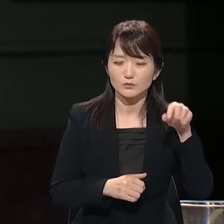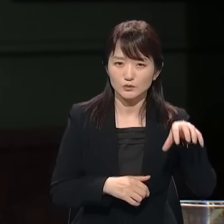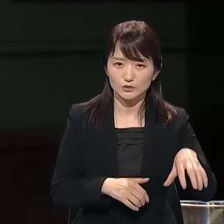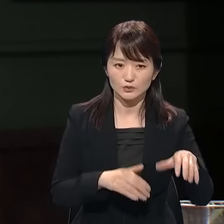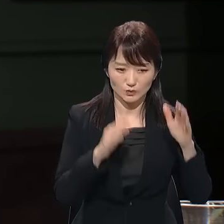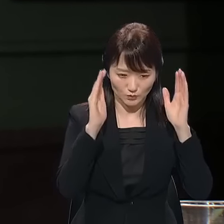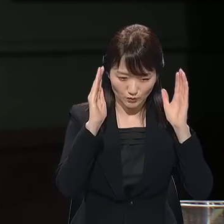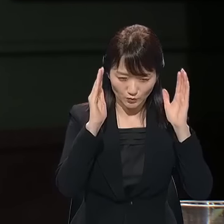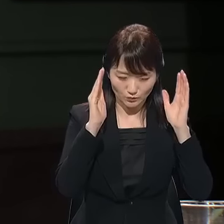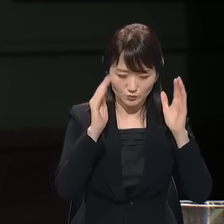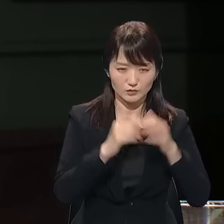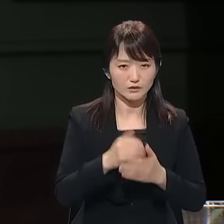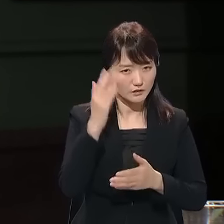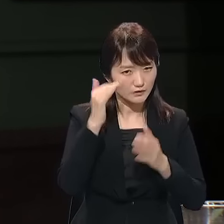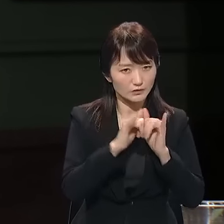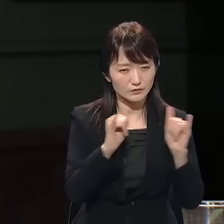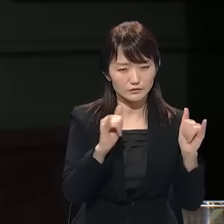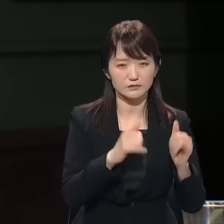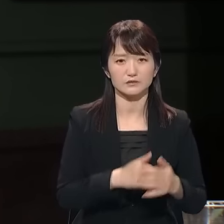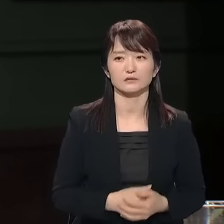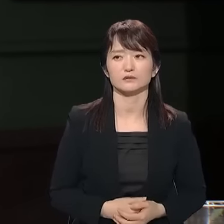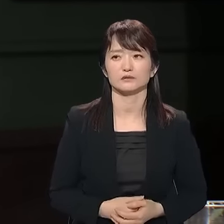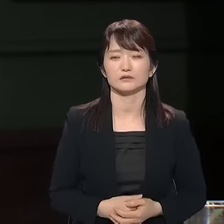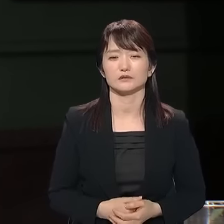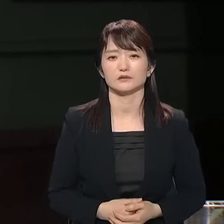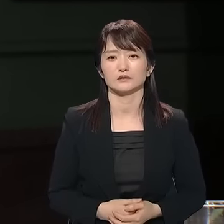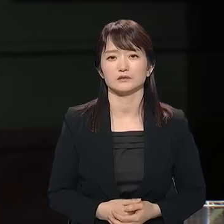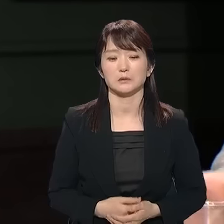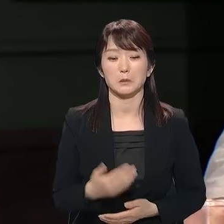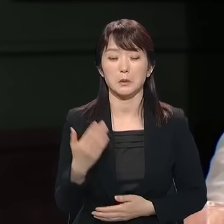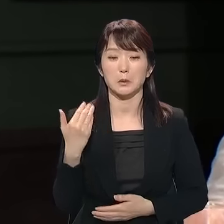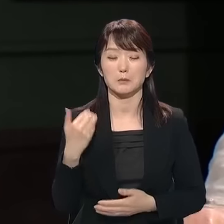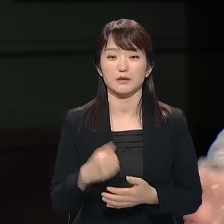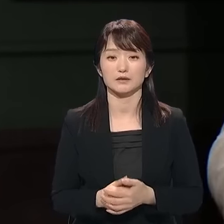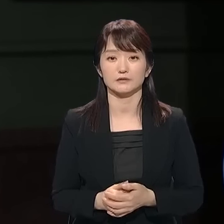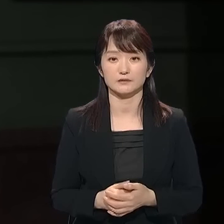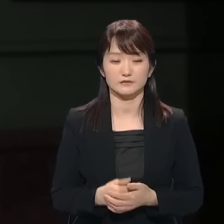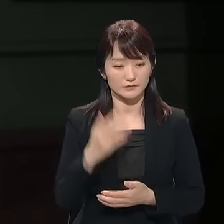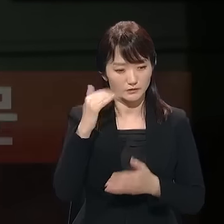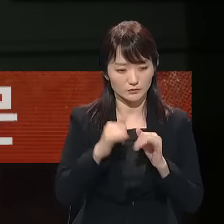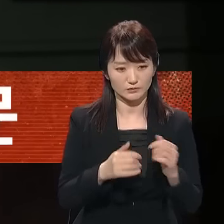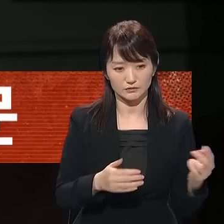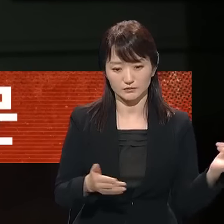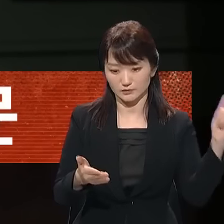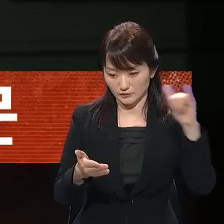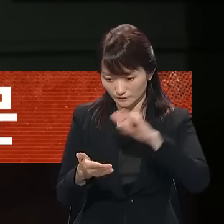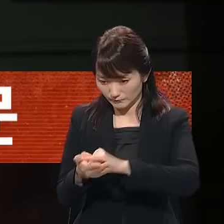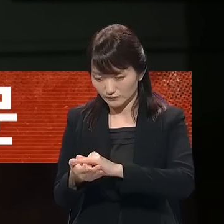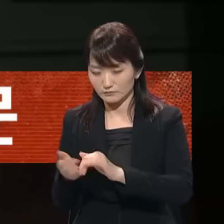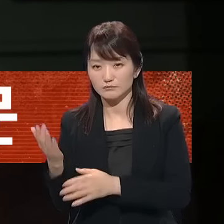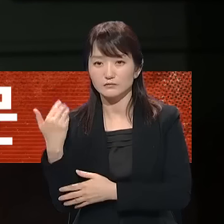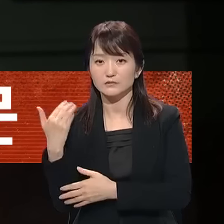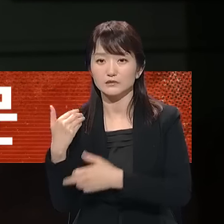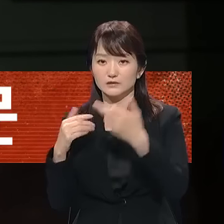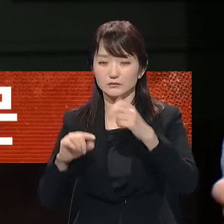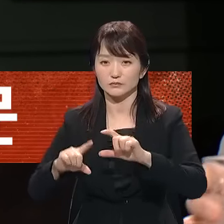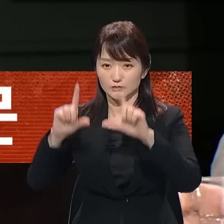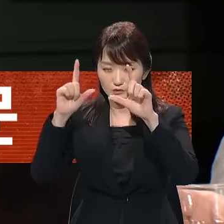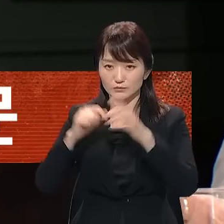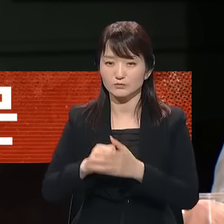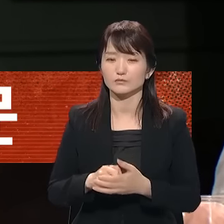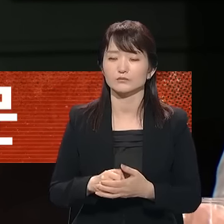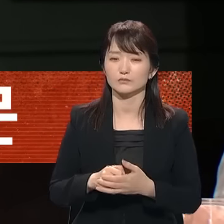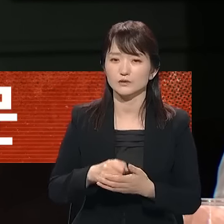전에 친한 일본인 친구들 두 명이 한국으로 여행을 왔다고 합니다. 그리고 지난 17일에는 명동에도 들러서 뭐 쇼핑을 한 다음에 벤치에서